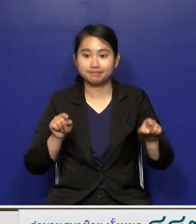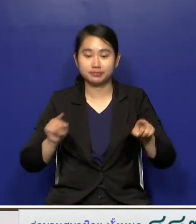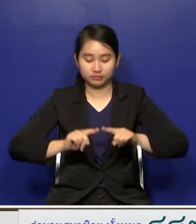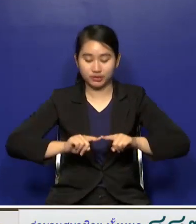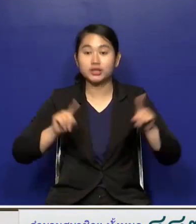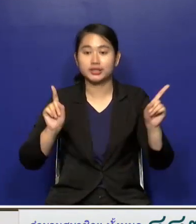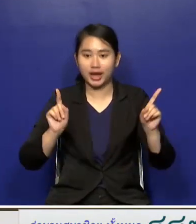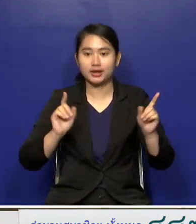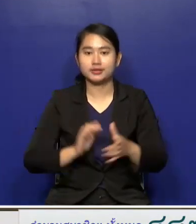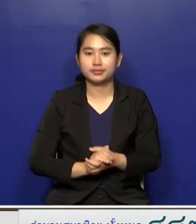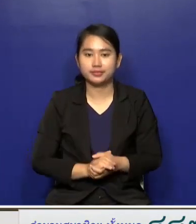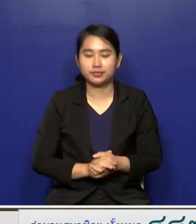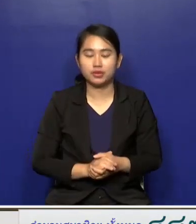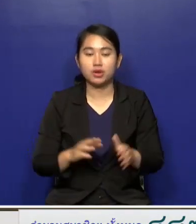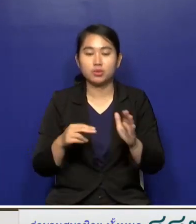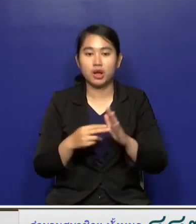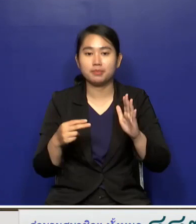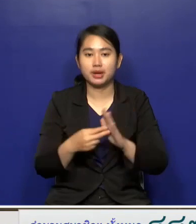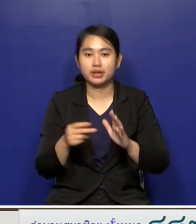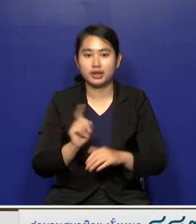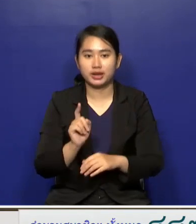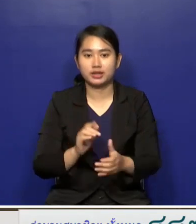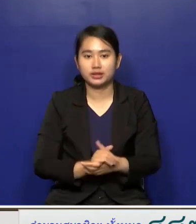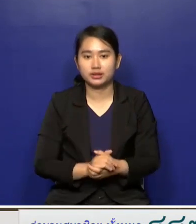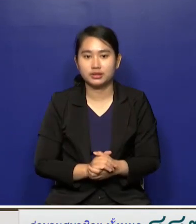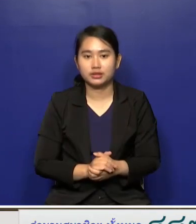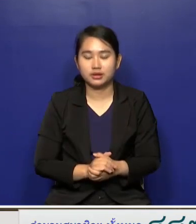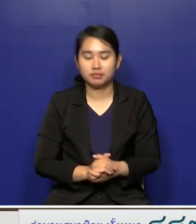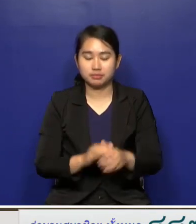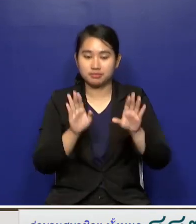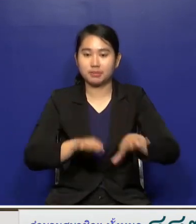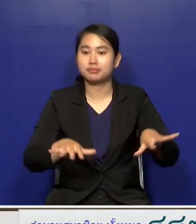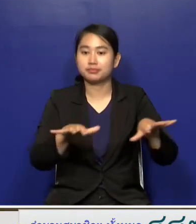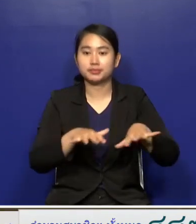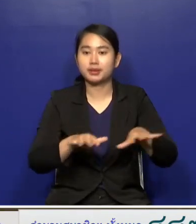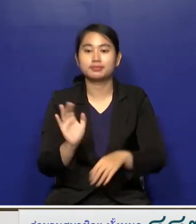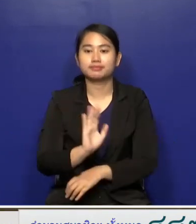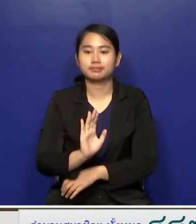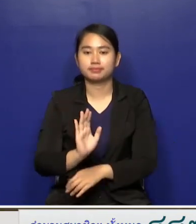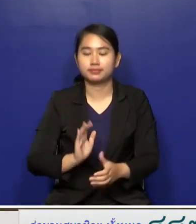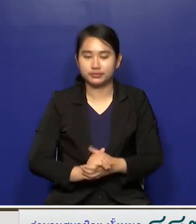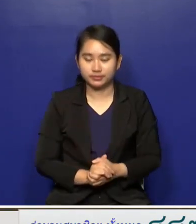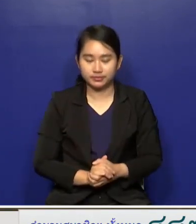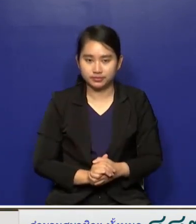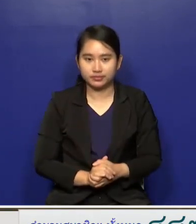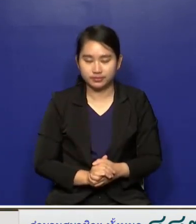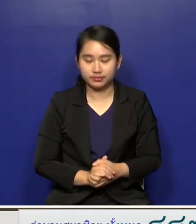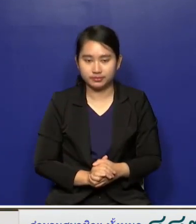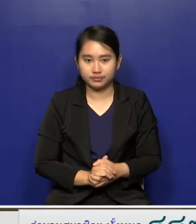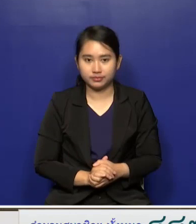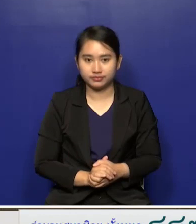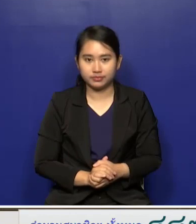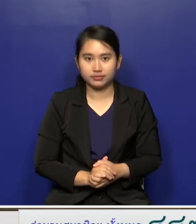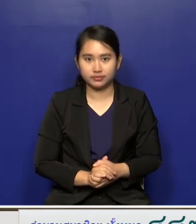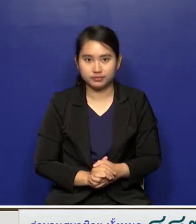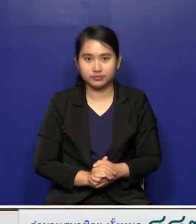องส่วนท้องถิ่นก็ไม่เหมือนกับองค์กรปกครองรูปแบบทั่วไปเพราะบ